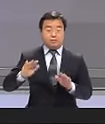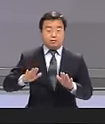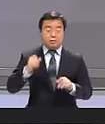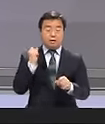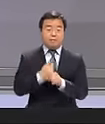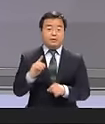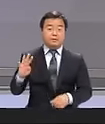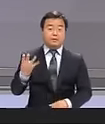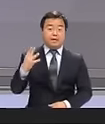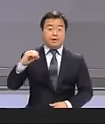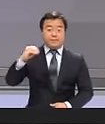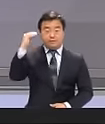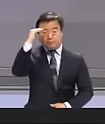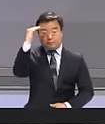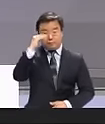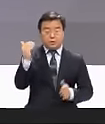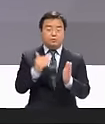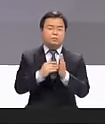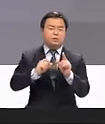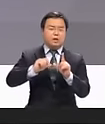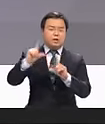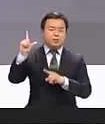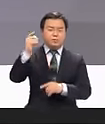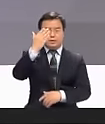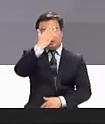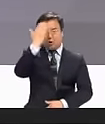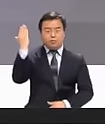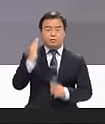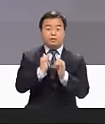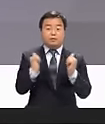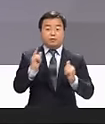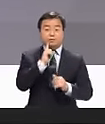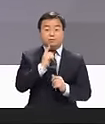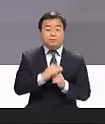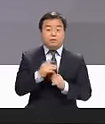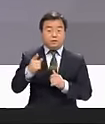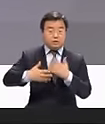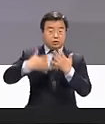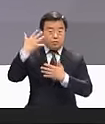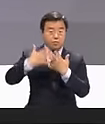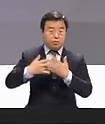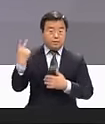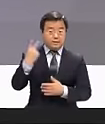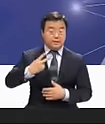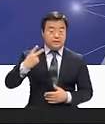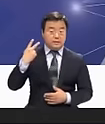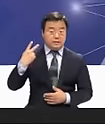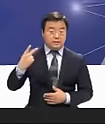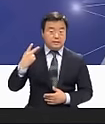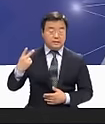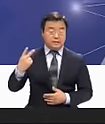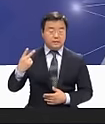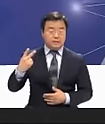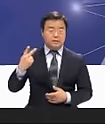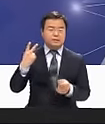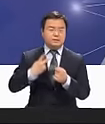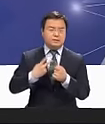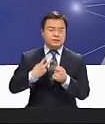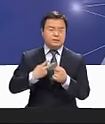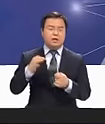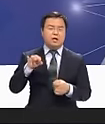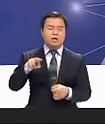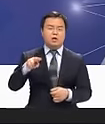주 고객층이 젊은 관객들이라면서요. 네, 그렇습니다. 이 영화가 2002년에 있었던 제2연평해전을 소재로 하는